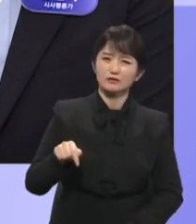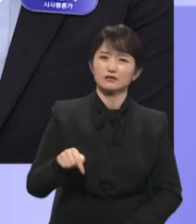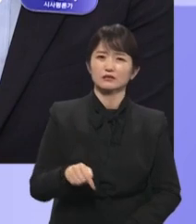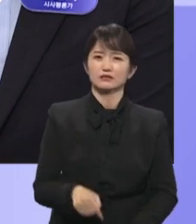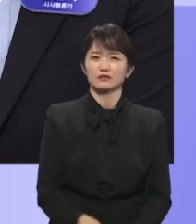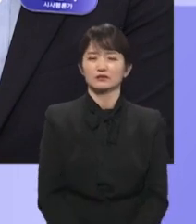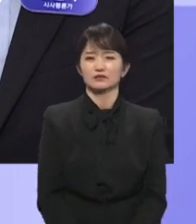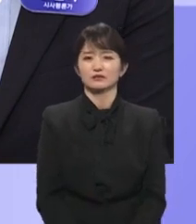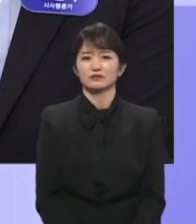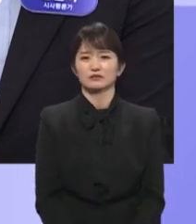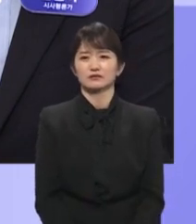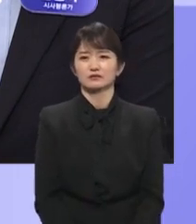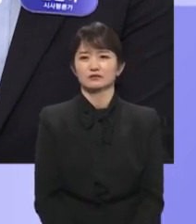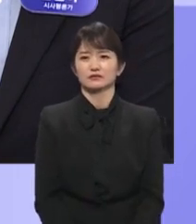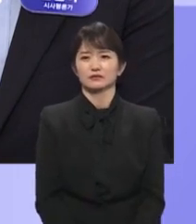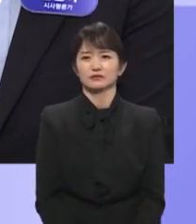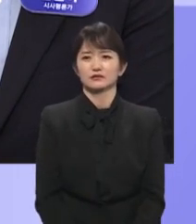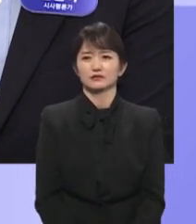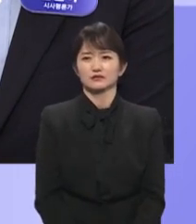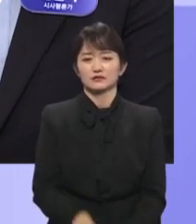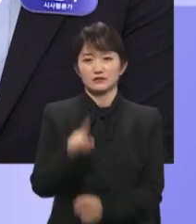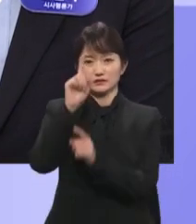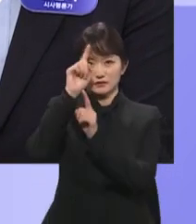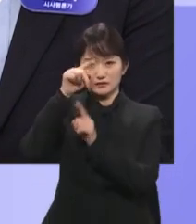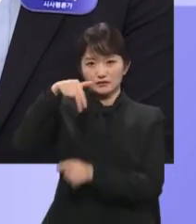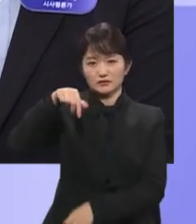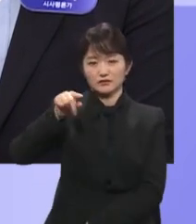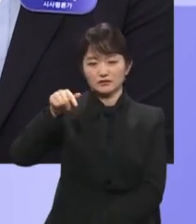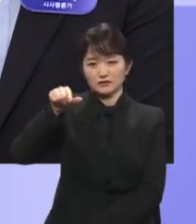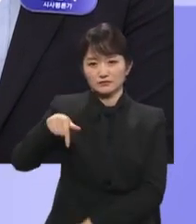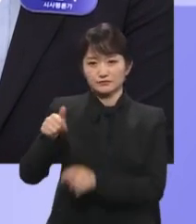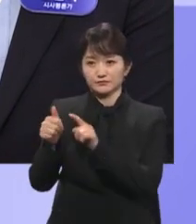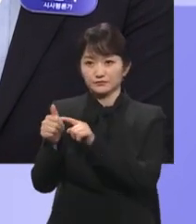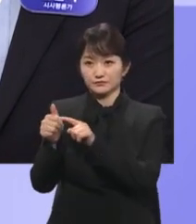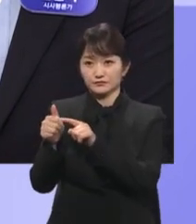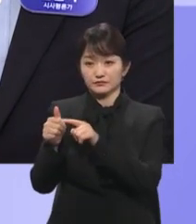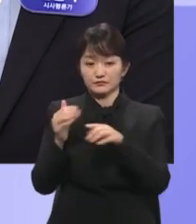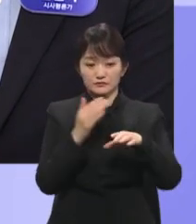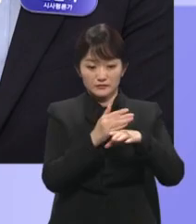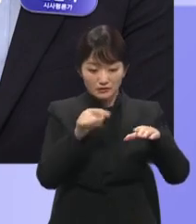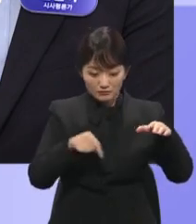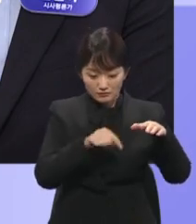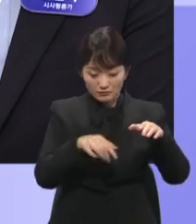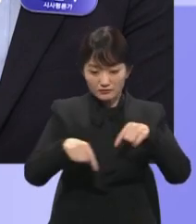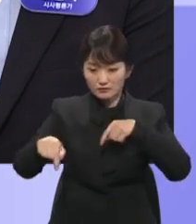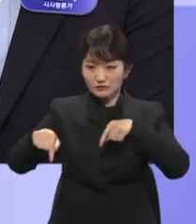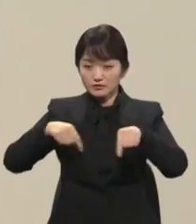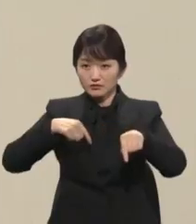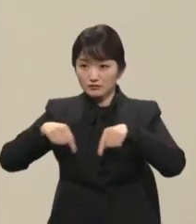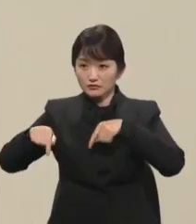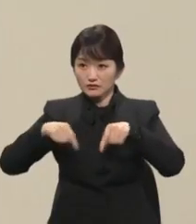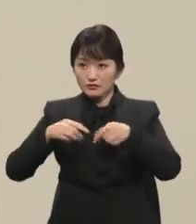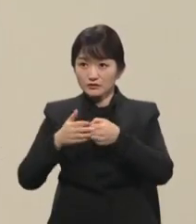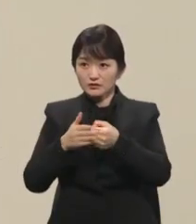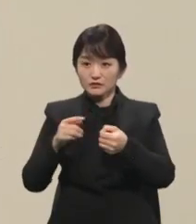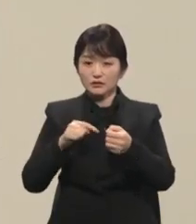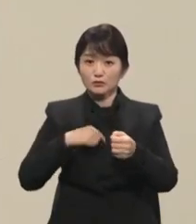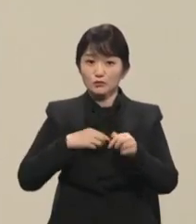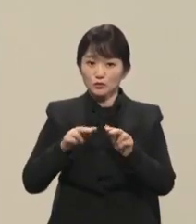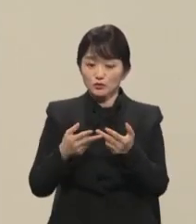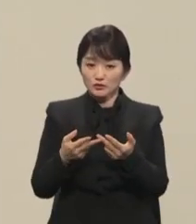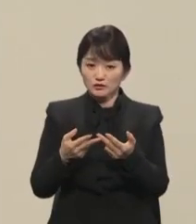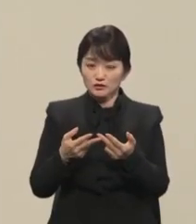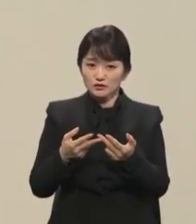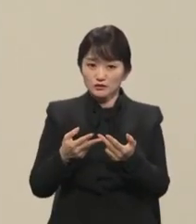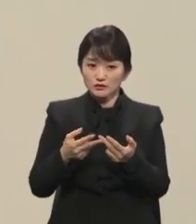이런 말씀을 할 수밖에 없어서 저 이수석 대표가 이제 당내에서는 정치기 때문에 본인의 공간을 더 찾으려고 전 노력을 할 것이라고